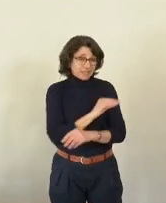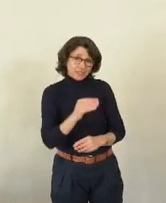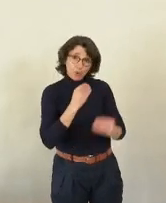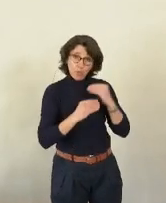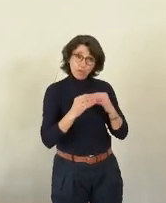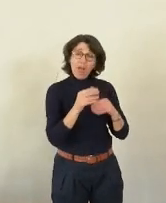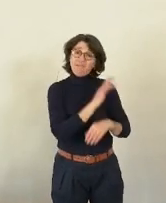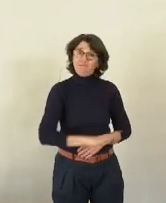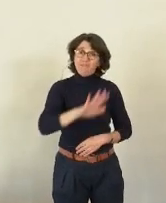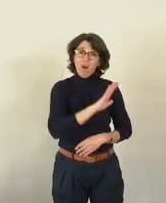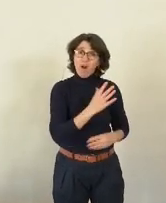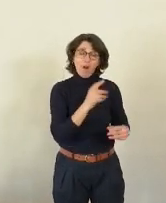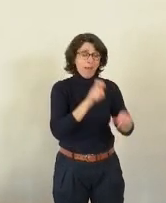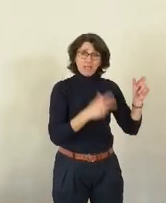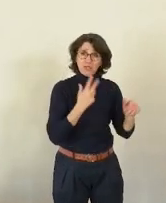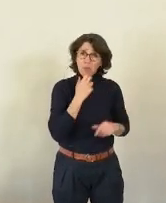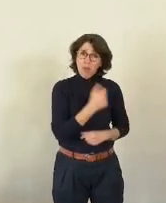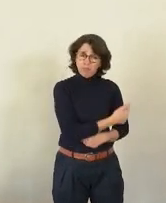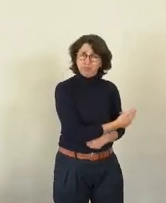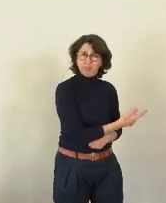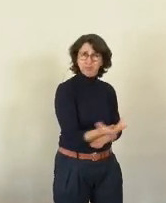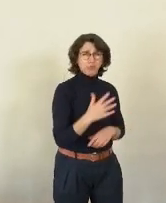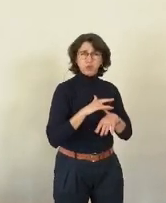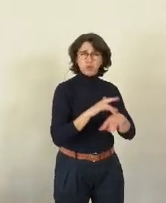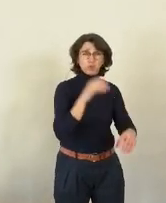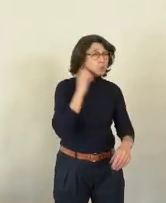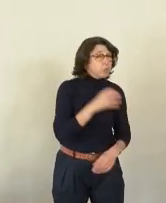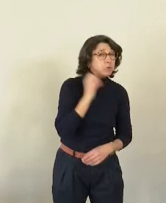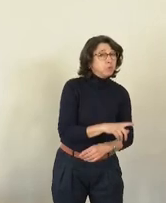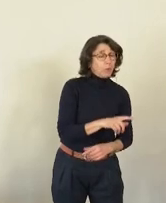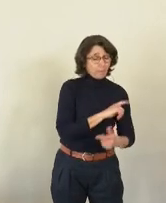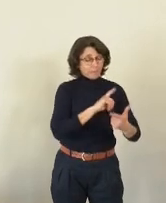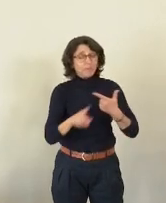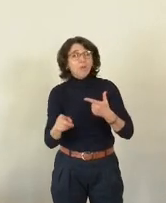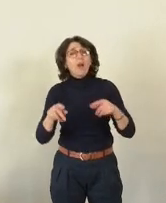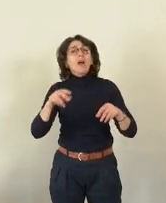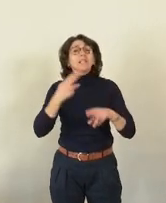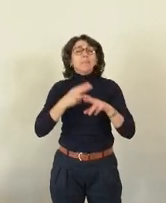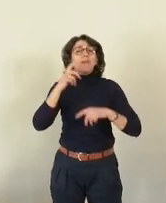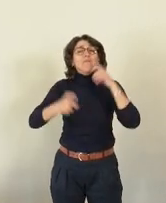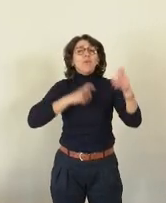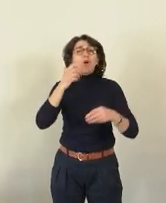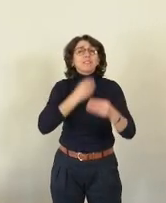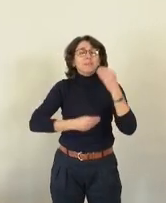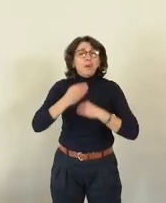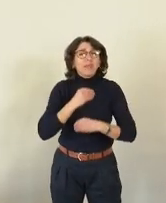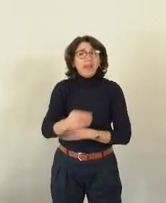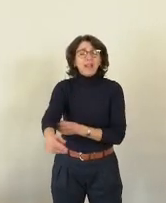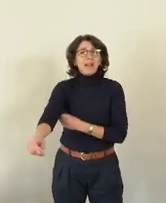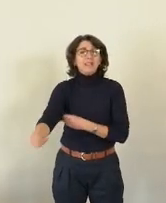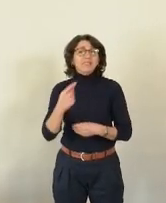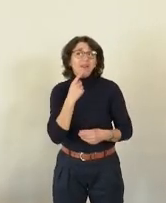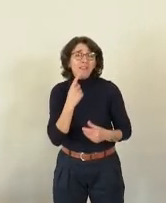concitoyens la vivent au quotidien tout comme ils vivent aussi des phénomènes de violence alimentaire qui se caractérisent par la force